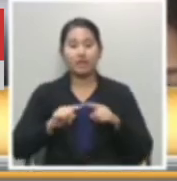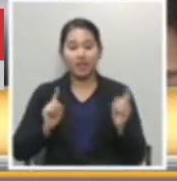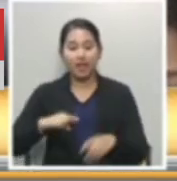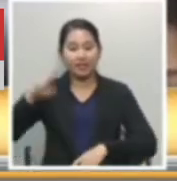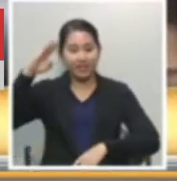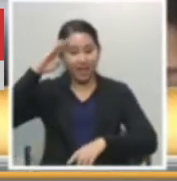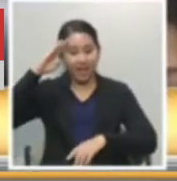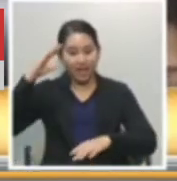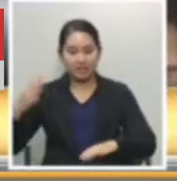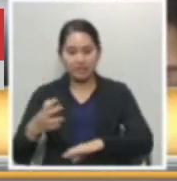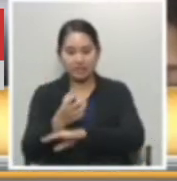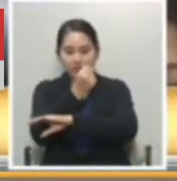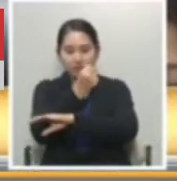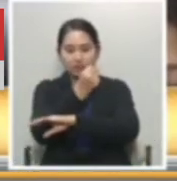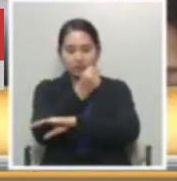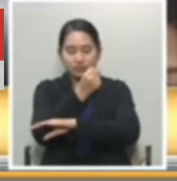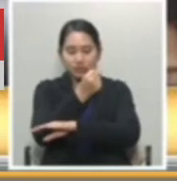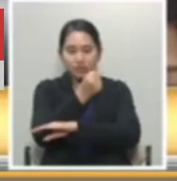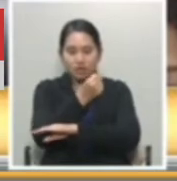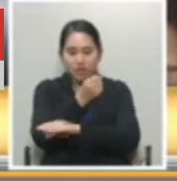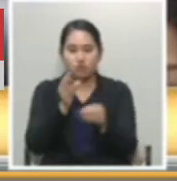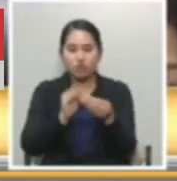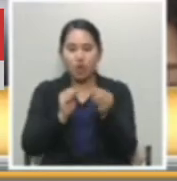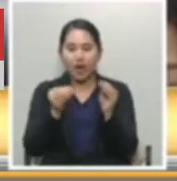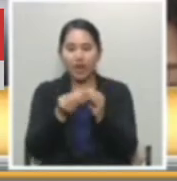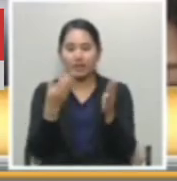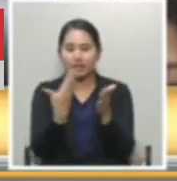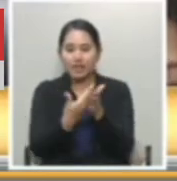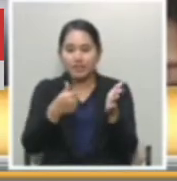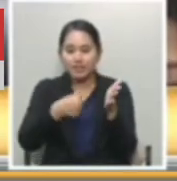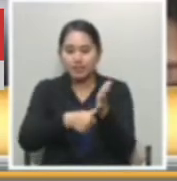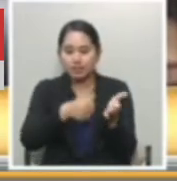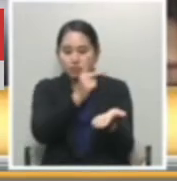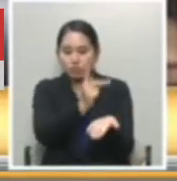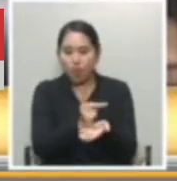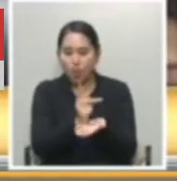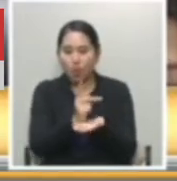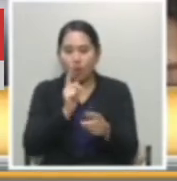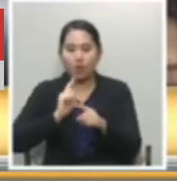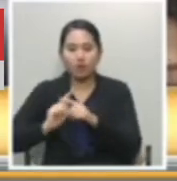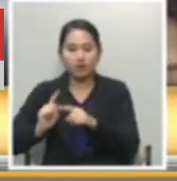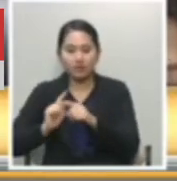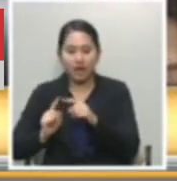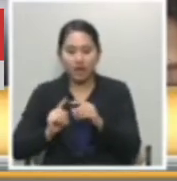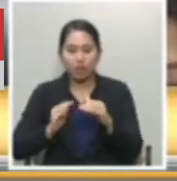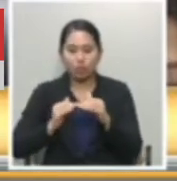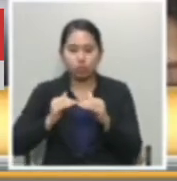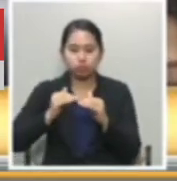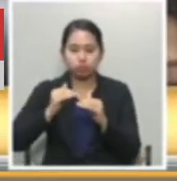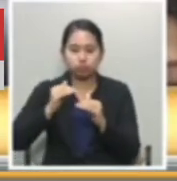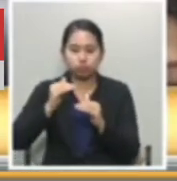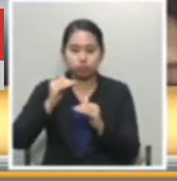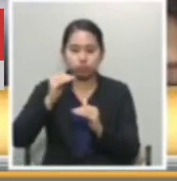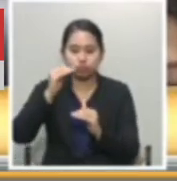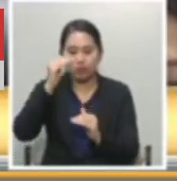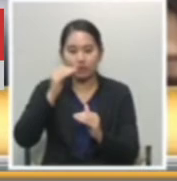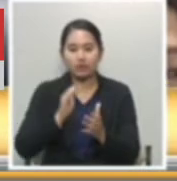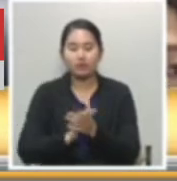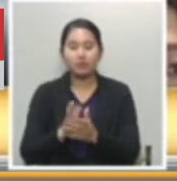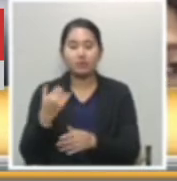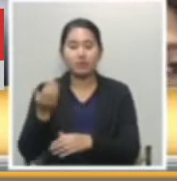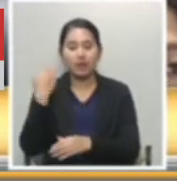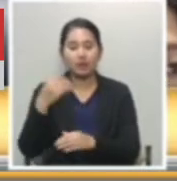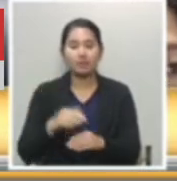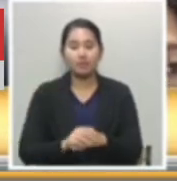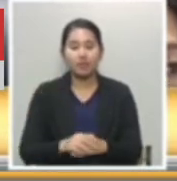จครับตัวเลขการก่อนหนี้เพื่อชดเชยเงินงบประมาณสวนทางเลยครับเมื่อสักครู่มันลงแ